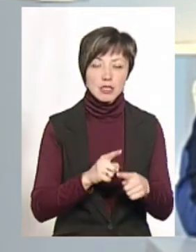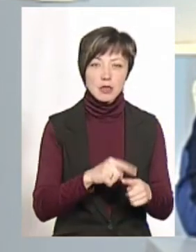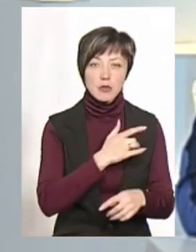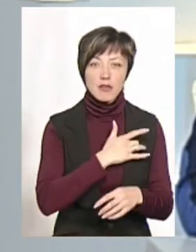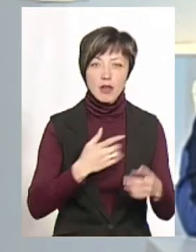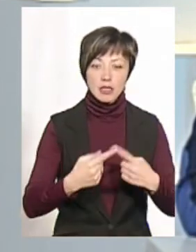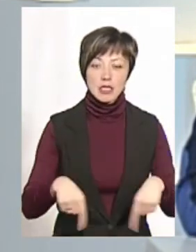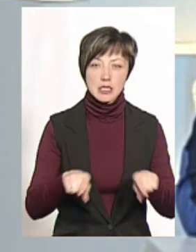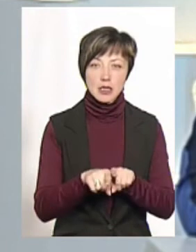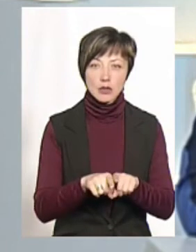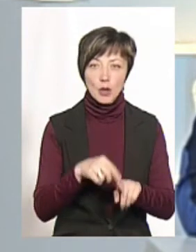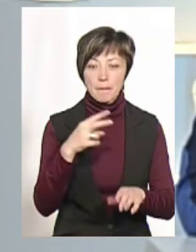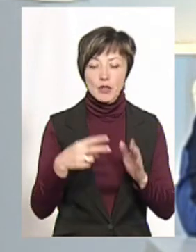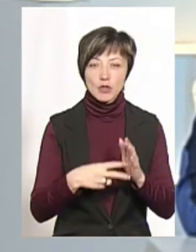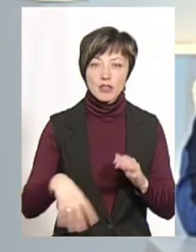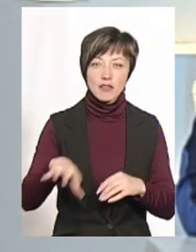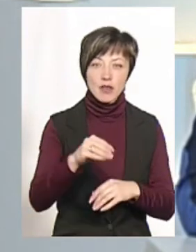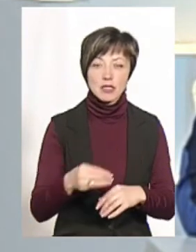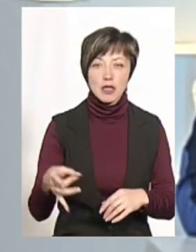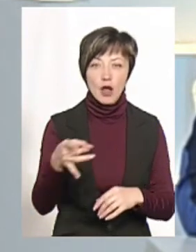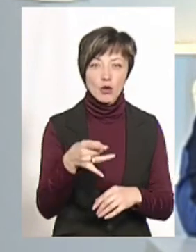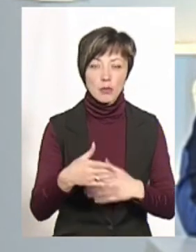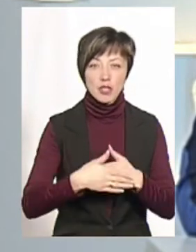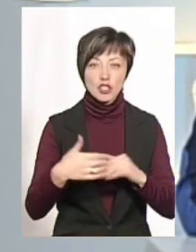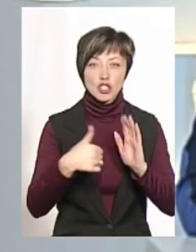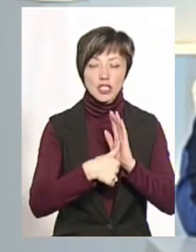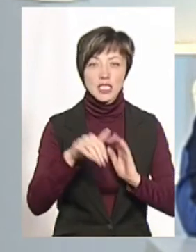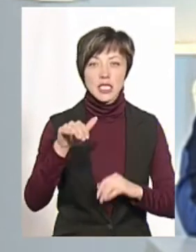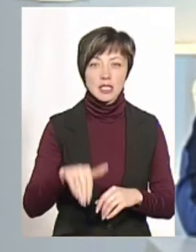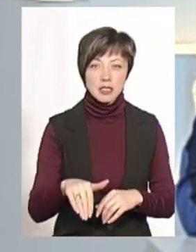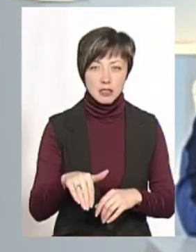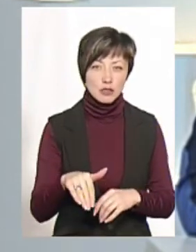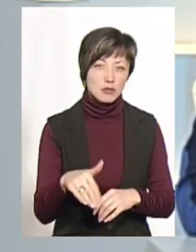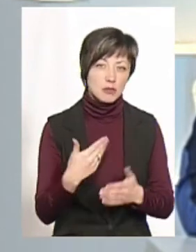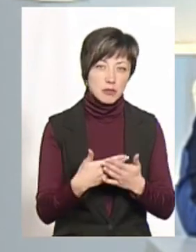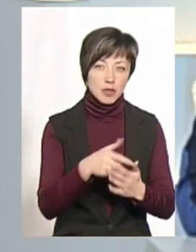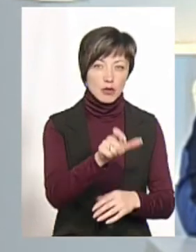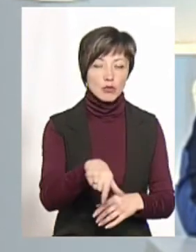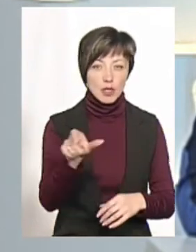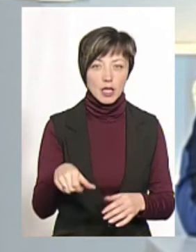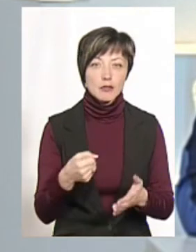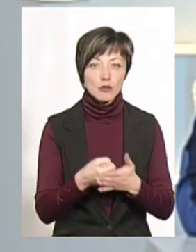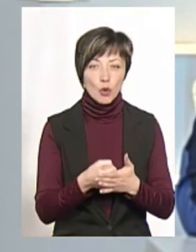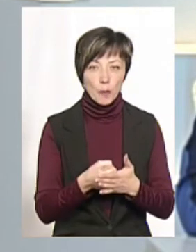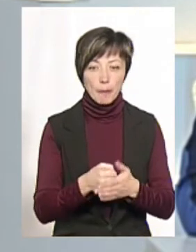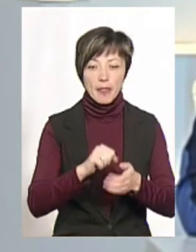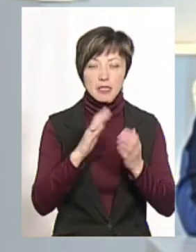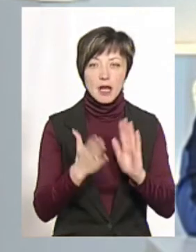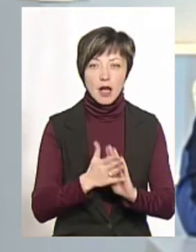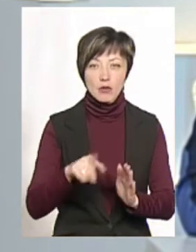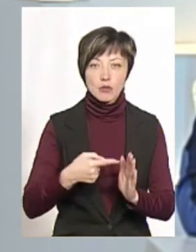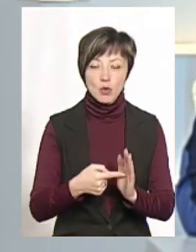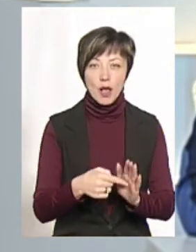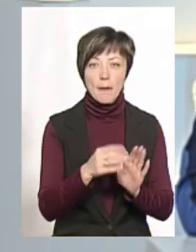приватний сектор, аби підключити весь той мікрорайон, там близько 6 тисяч по пам'яті абонентів, до